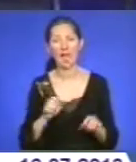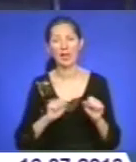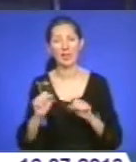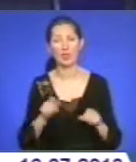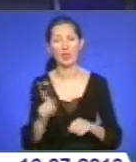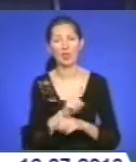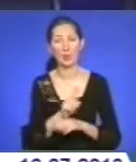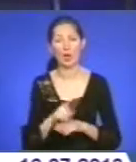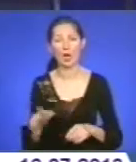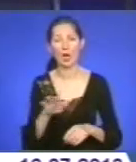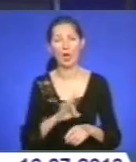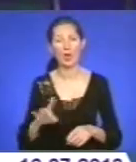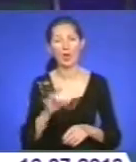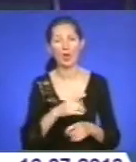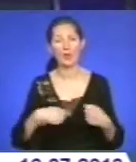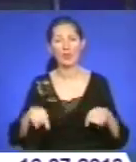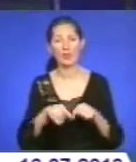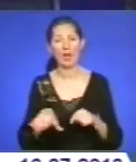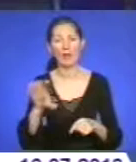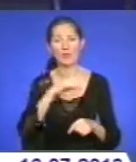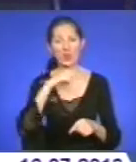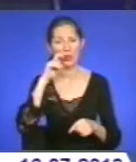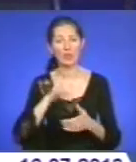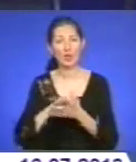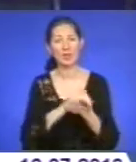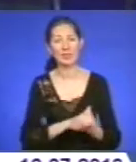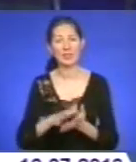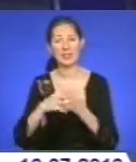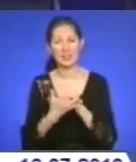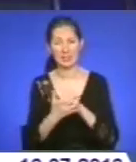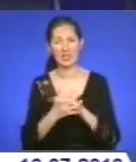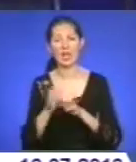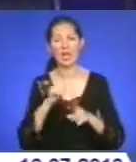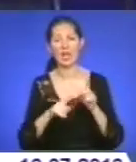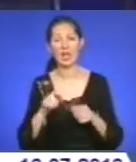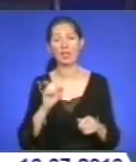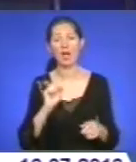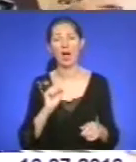регіонального відділення Всеукраїнської асоціації сільських та селищних рад Анатолій Кулик.